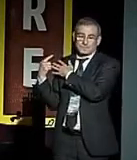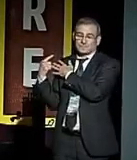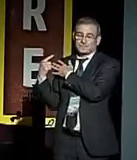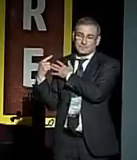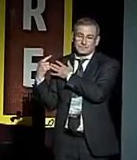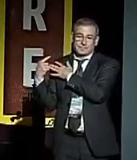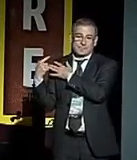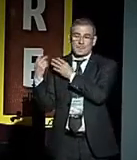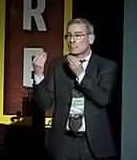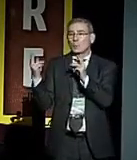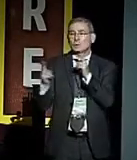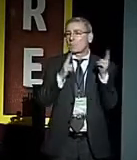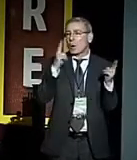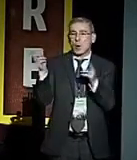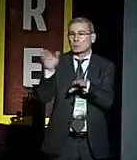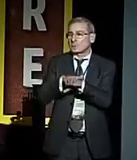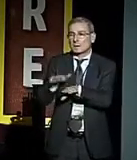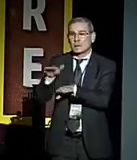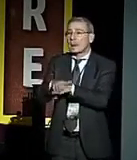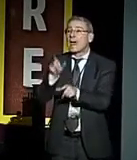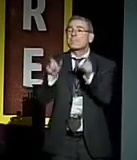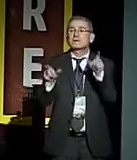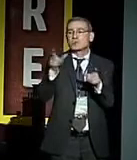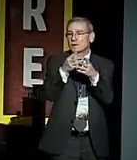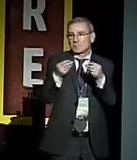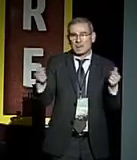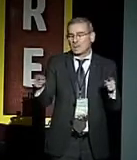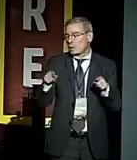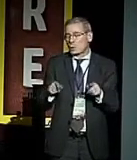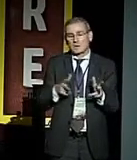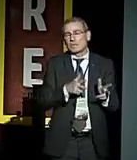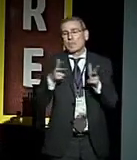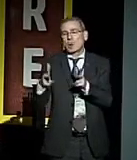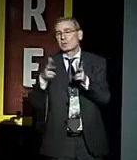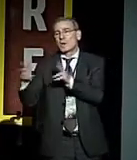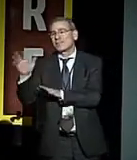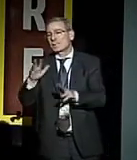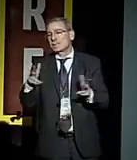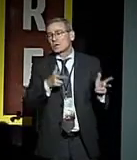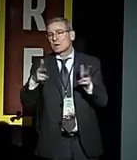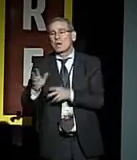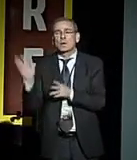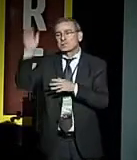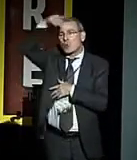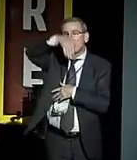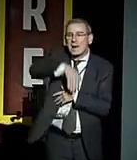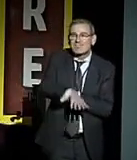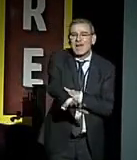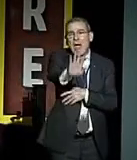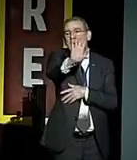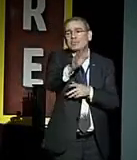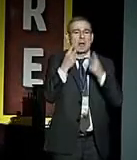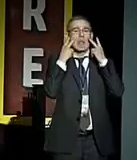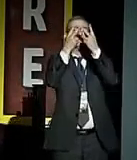numerosi morti e persone che sono sparite. Ecco, questa cosa non può più essere rimandata. Questo elefante, ormai adesso